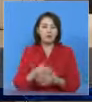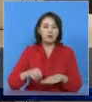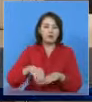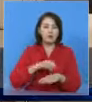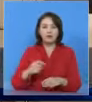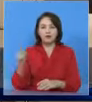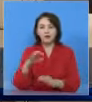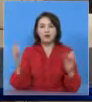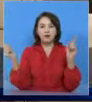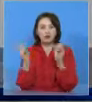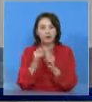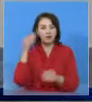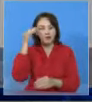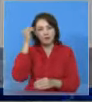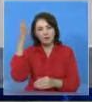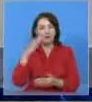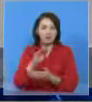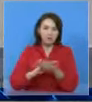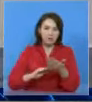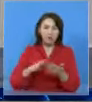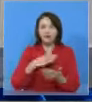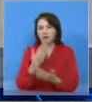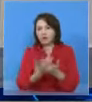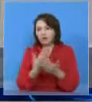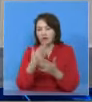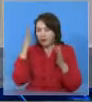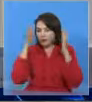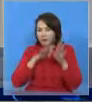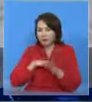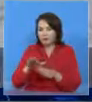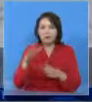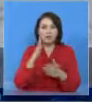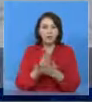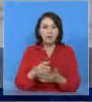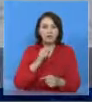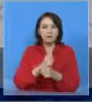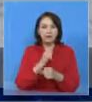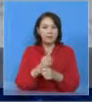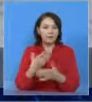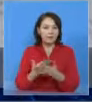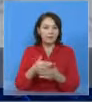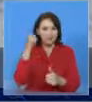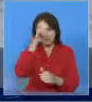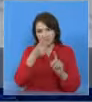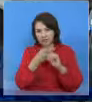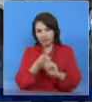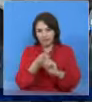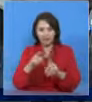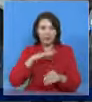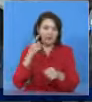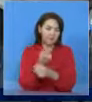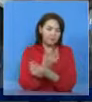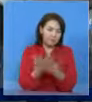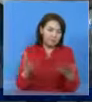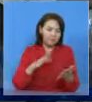әкімімен кездесуде жергілікті ақын-жазушылар көкейдегі ұсыныстары мен ойын үнемі жеткізіп жүр. Атқарушы билікпен арадағы жылы байланыстың нәтижесінде бірнеше